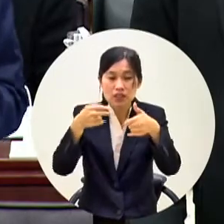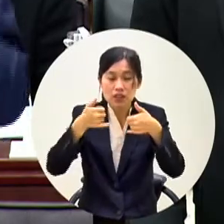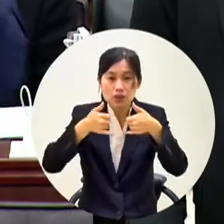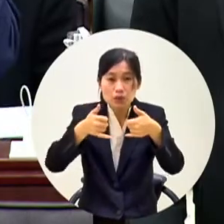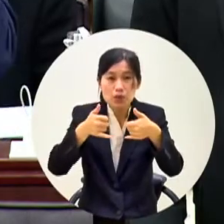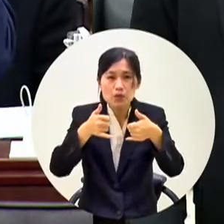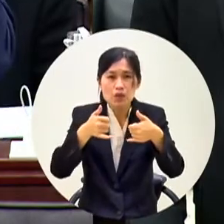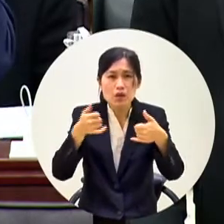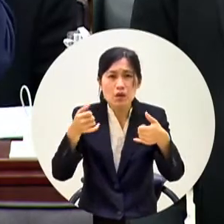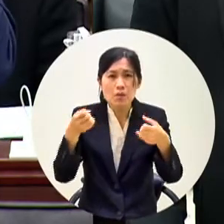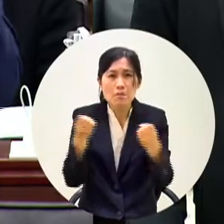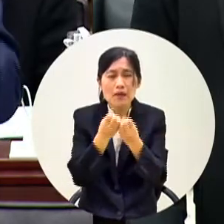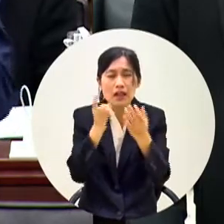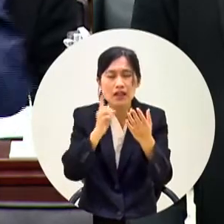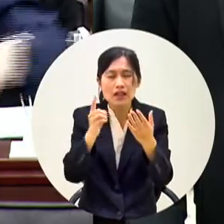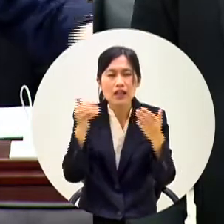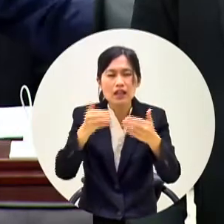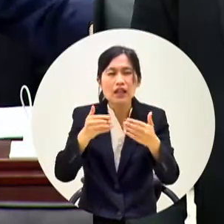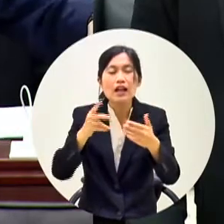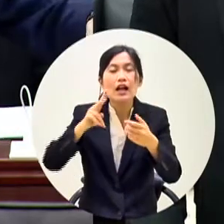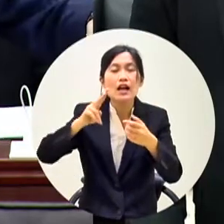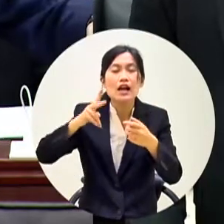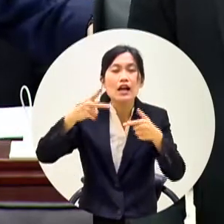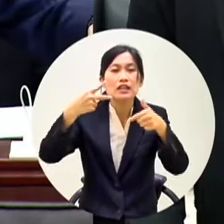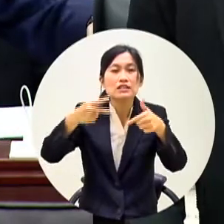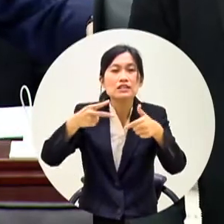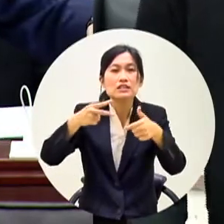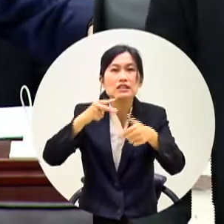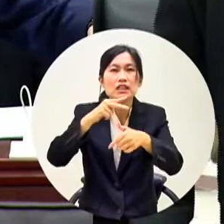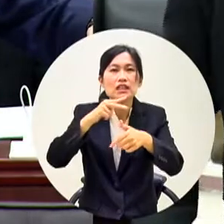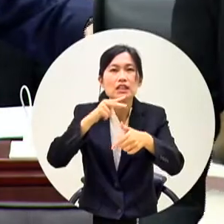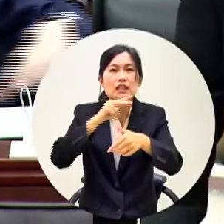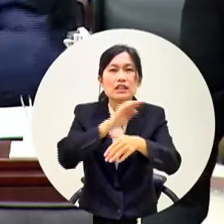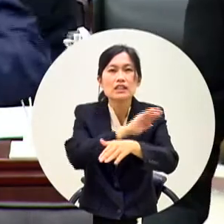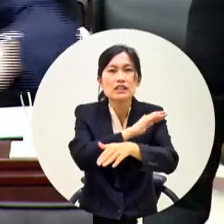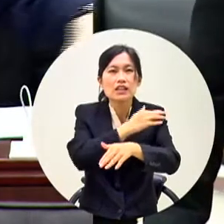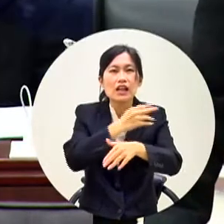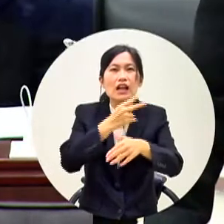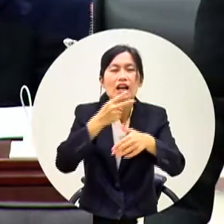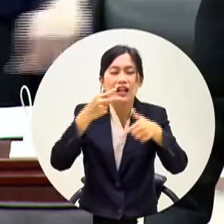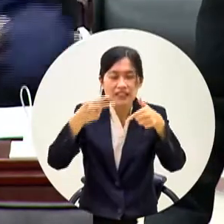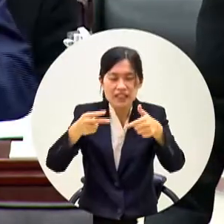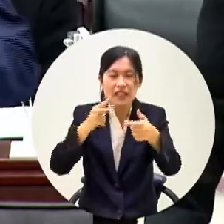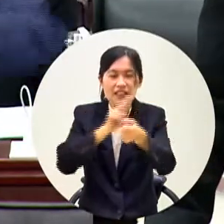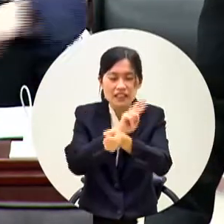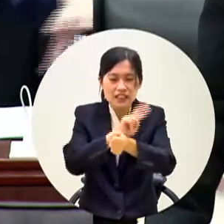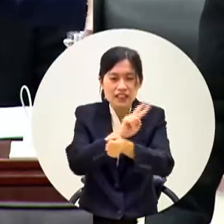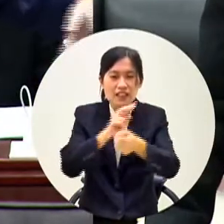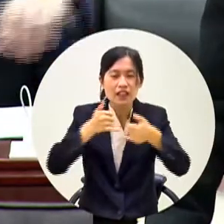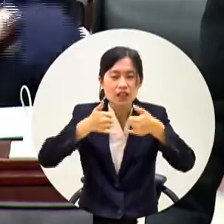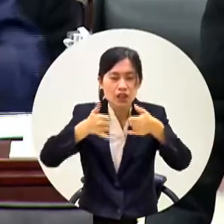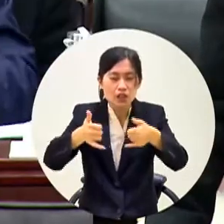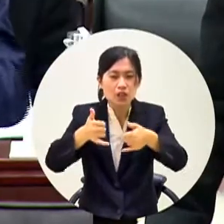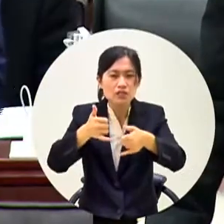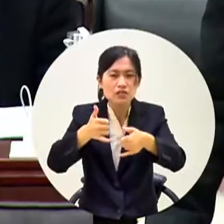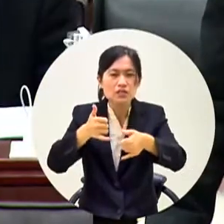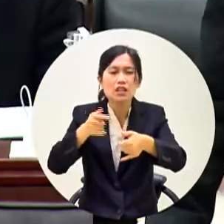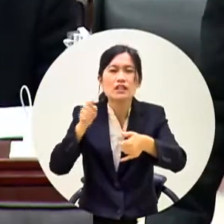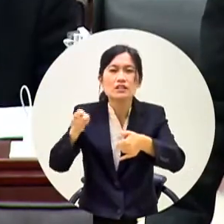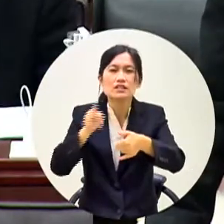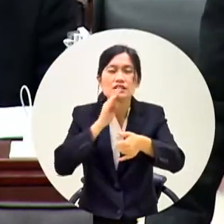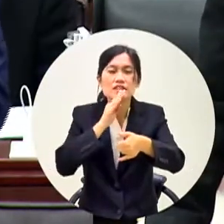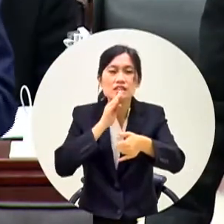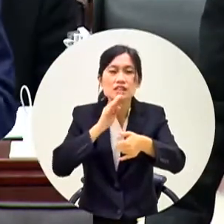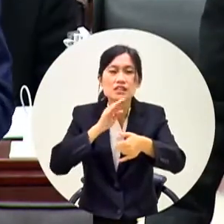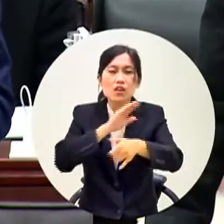诶应该是仁武高中嘛吼，头前迄条路。 啊，仁林路嘿，仁林路。 哦，仁林路，仁林路嘿，仁林路这条路吼，边仔